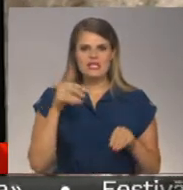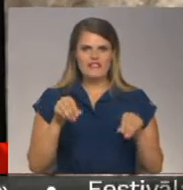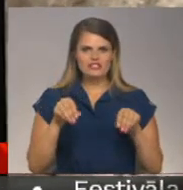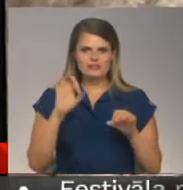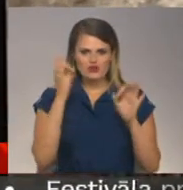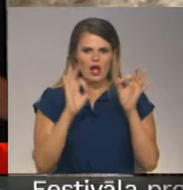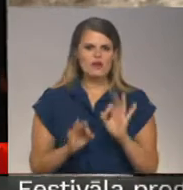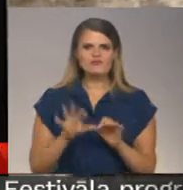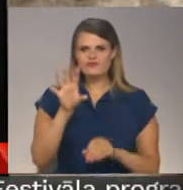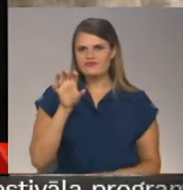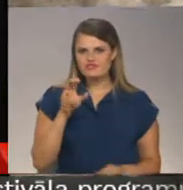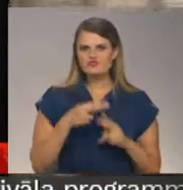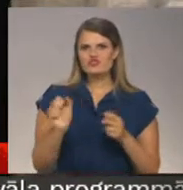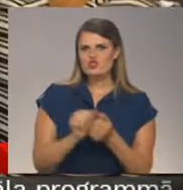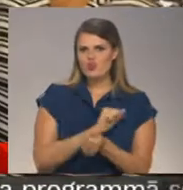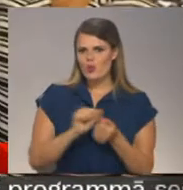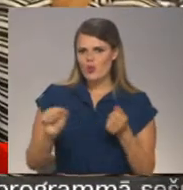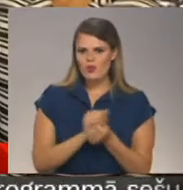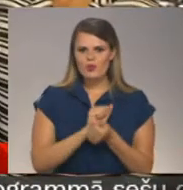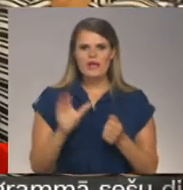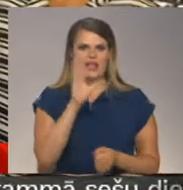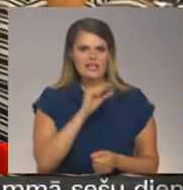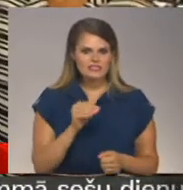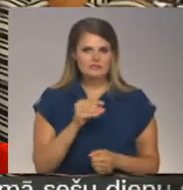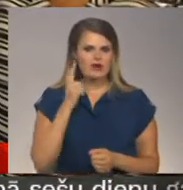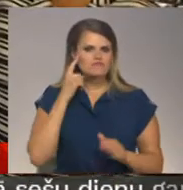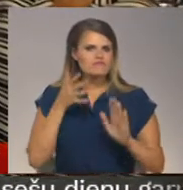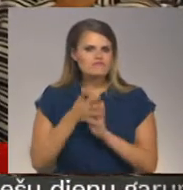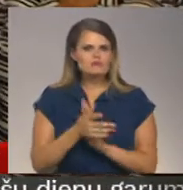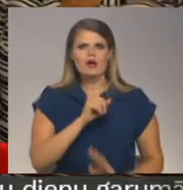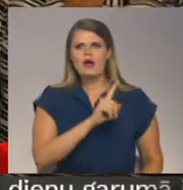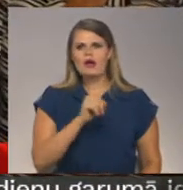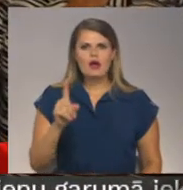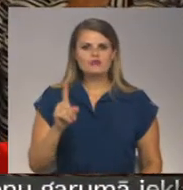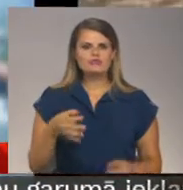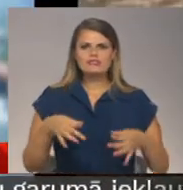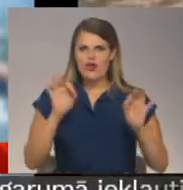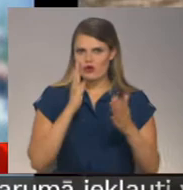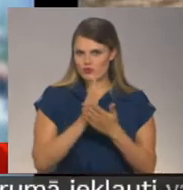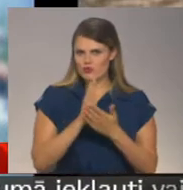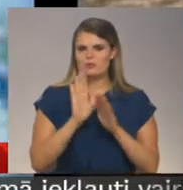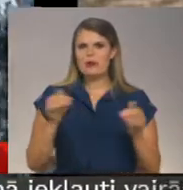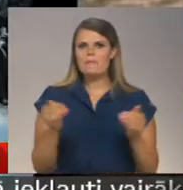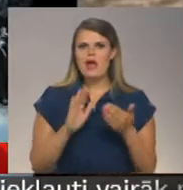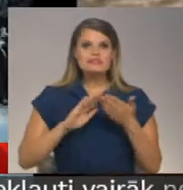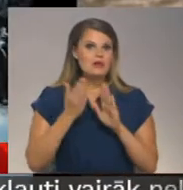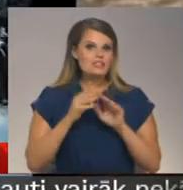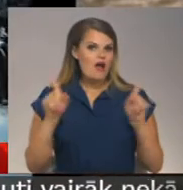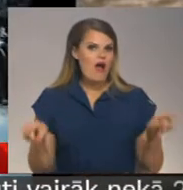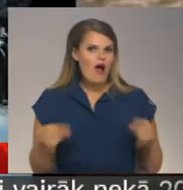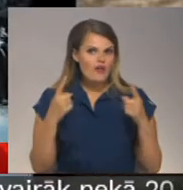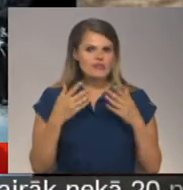smilšu graudi fotogrāfijās un dokumentos iespējams izzināt pašus būtiskākos notikumus par mazpilsētas